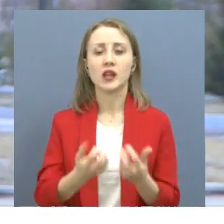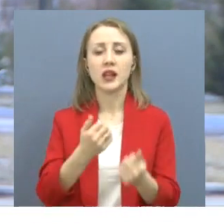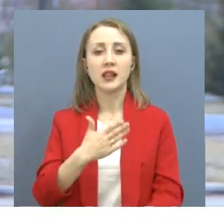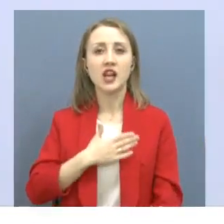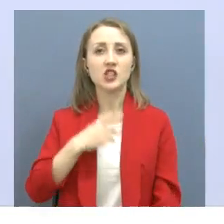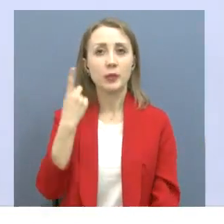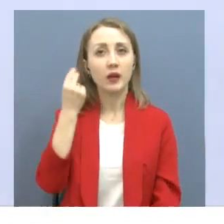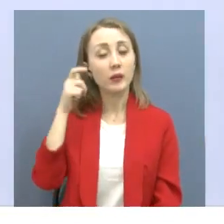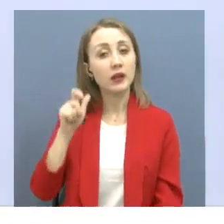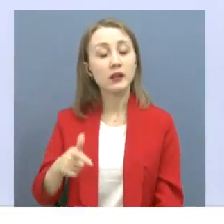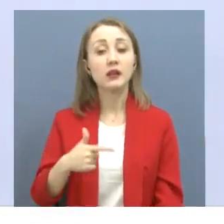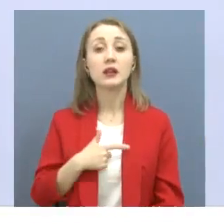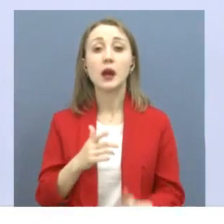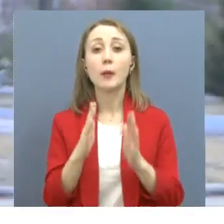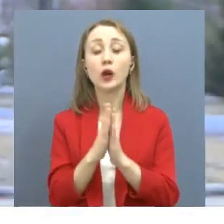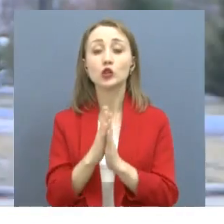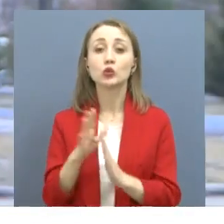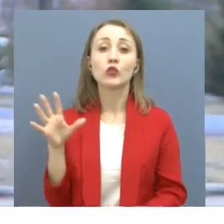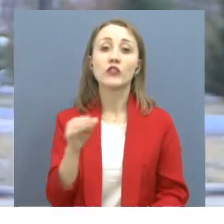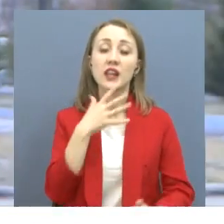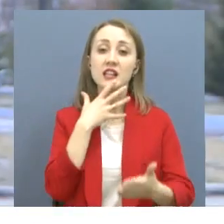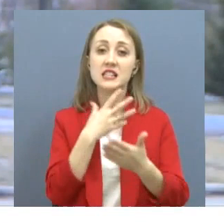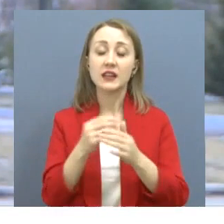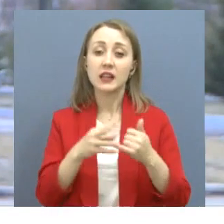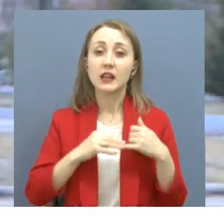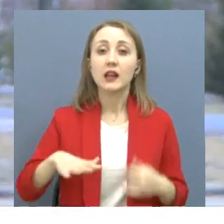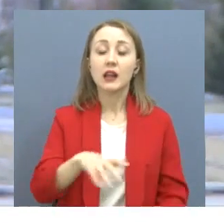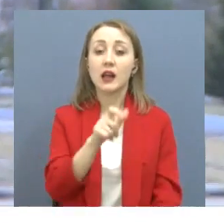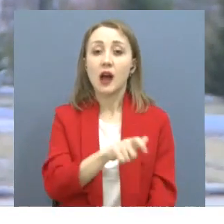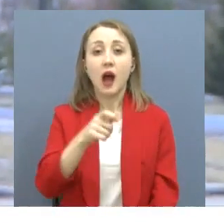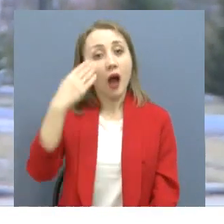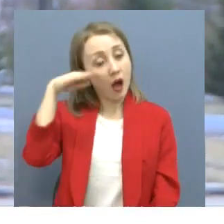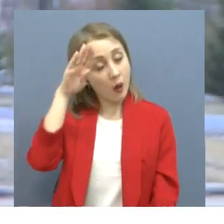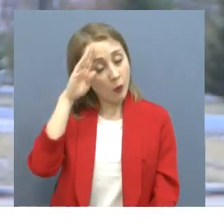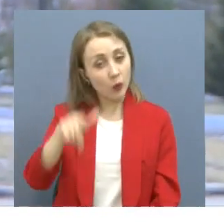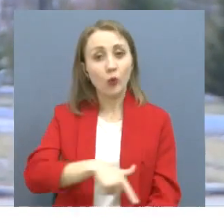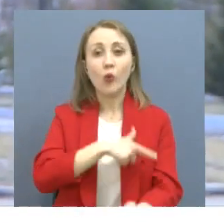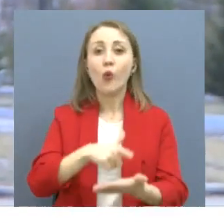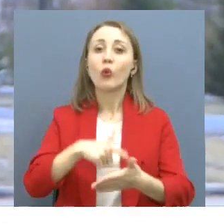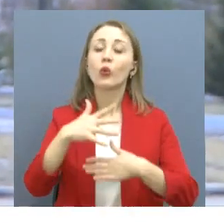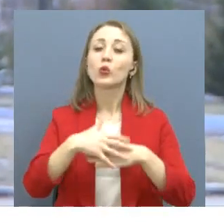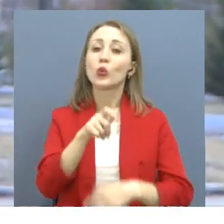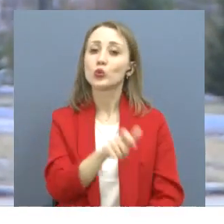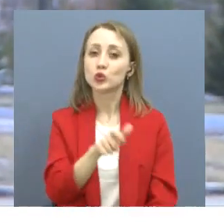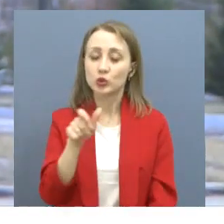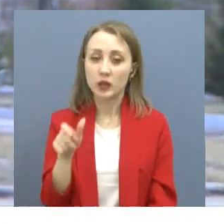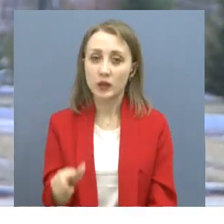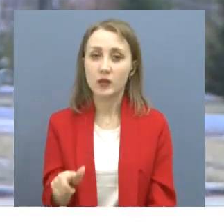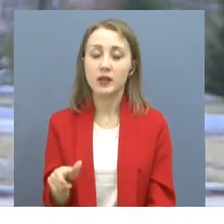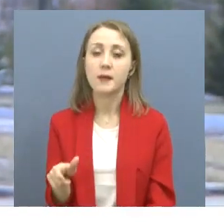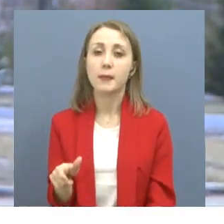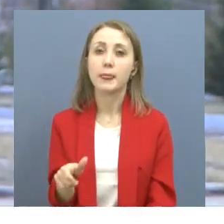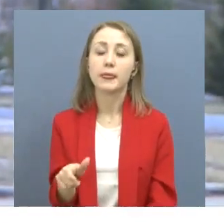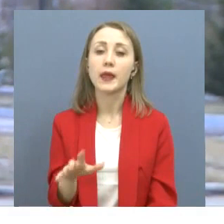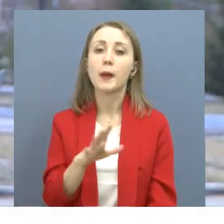нашего Елбасы. Я призываю своих земляков, наших вот акмолинцев, кокшетауцев, вместе все вот этот быть